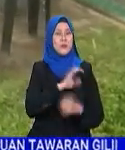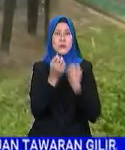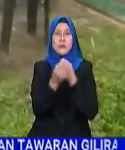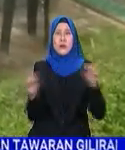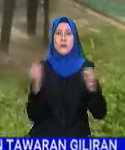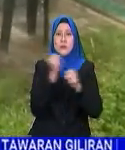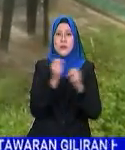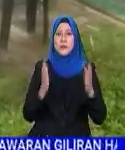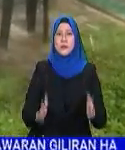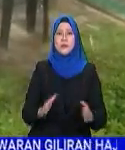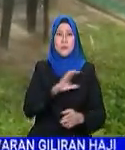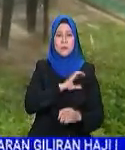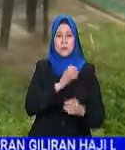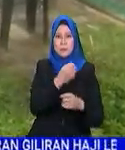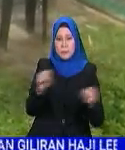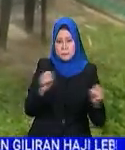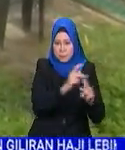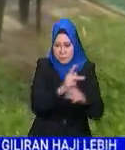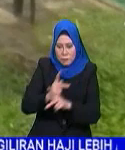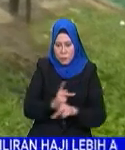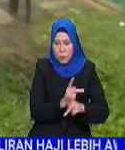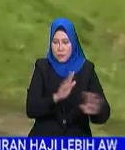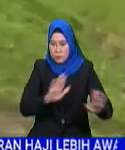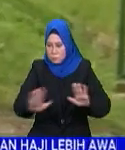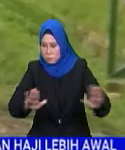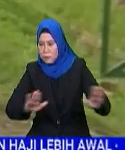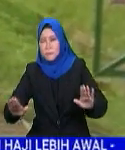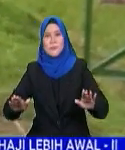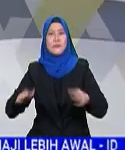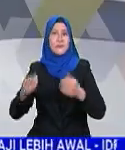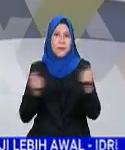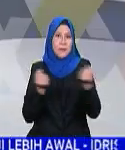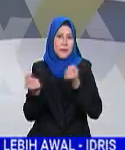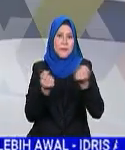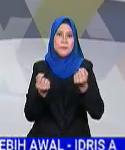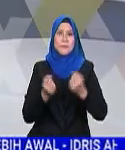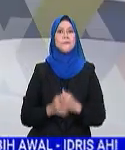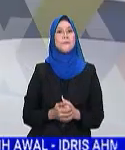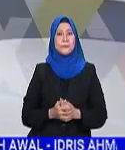yang mencukupi bagi tujuan mengawal lalu lintas.